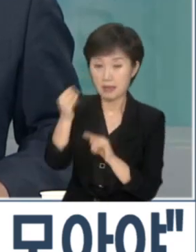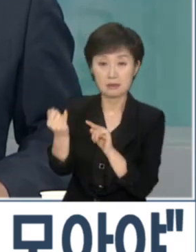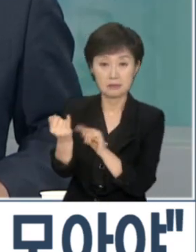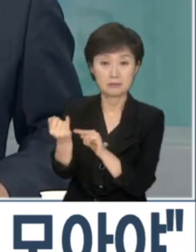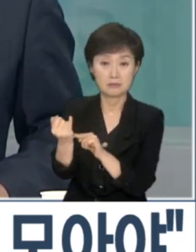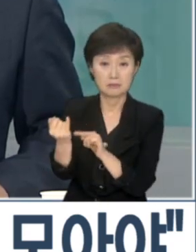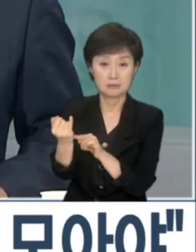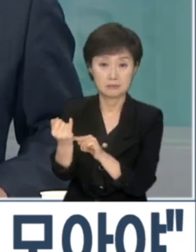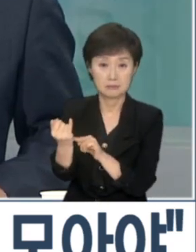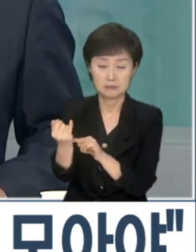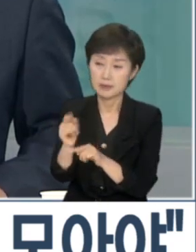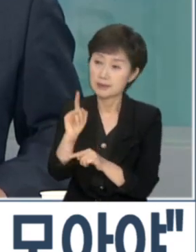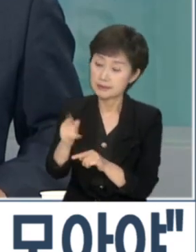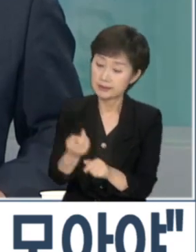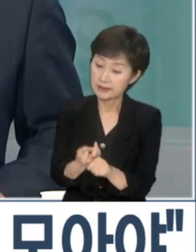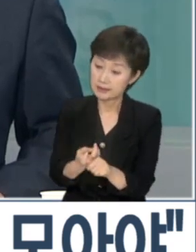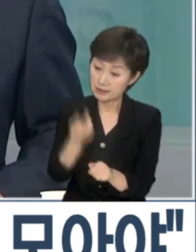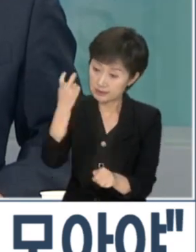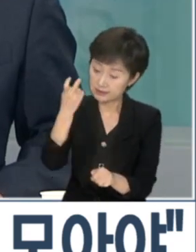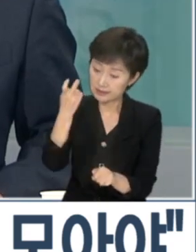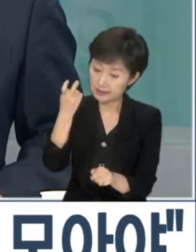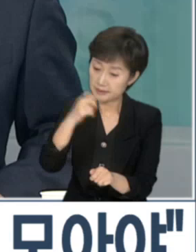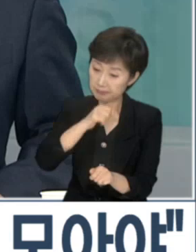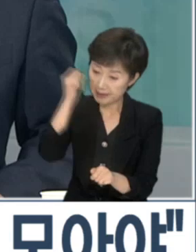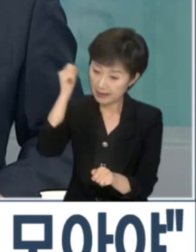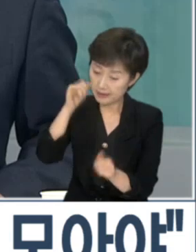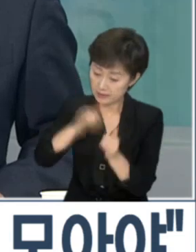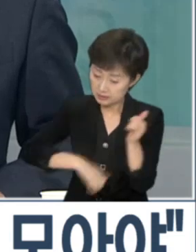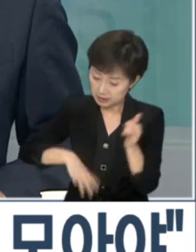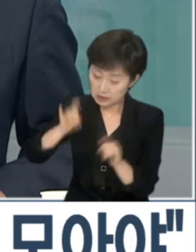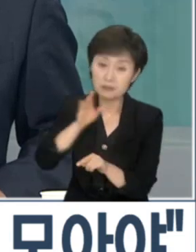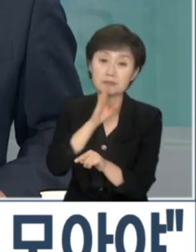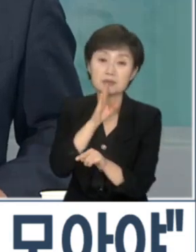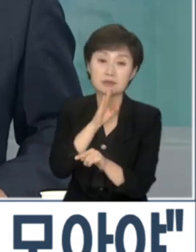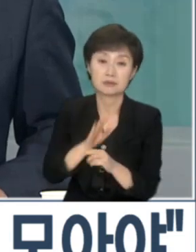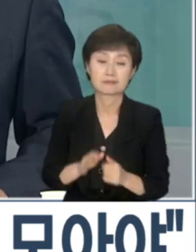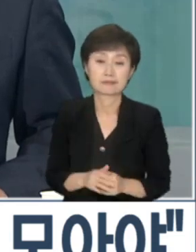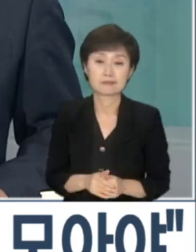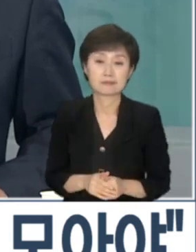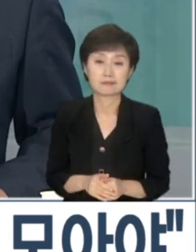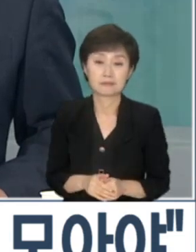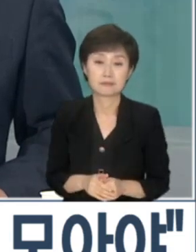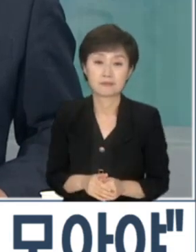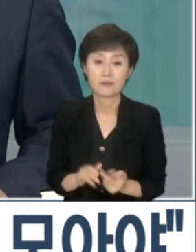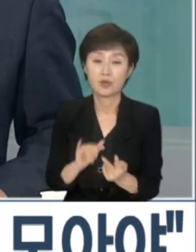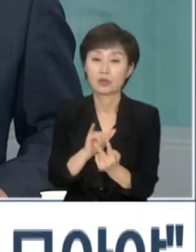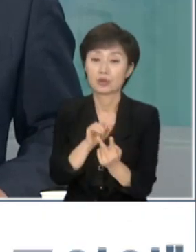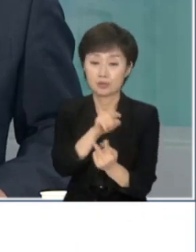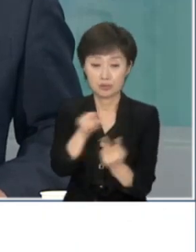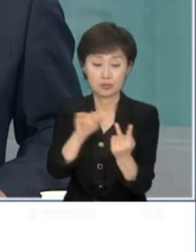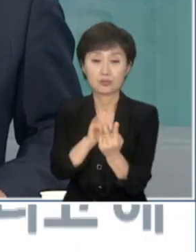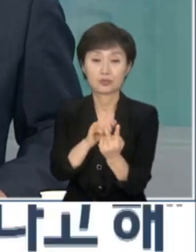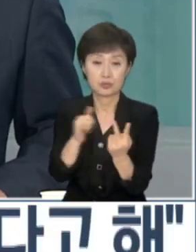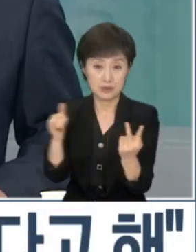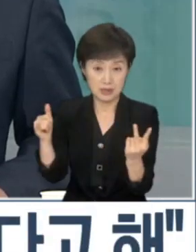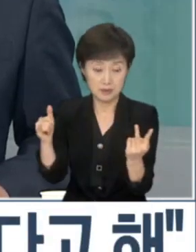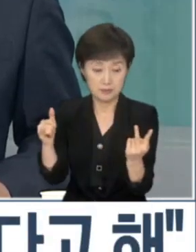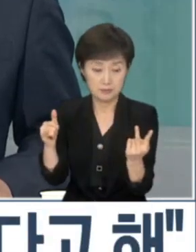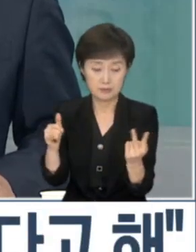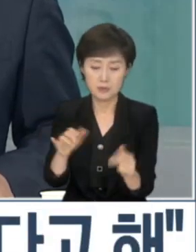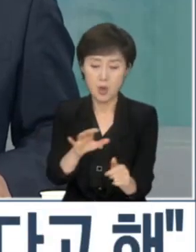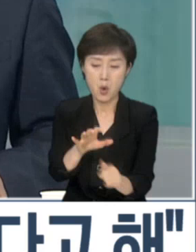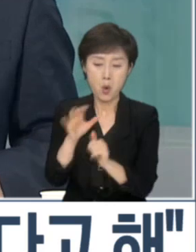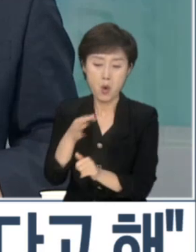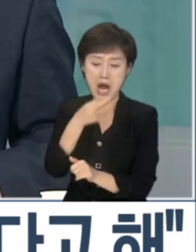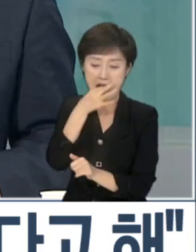대통령은 역사상 최초로 탄핵 당한 대통령이에요 저는 두 분을 정책으로 활용하고